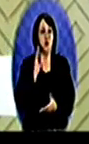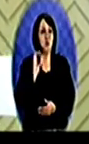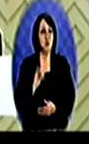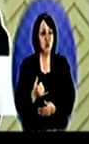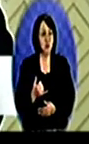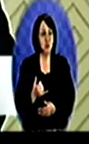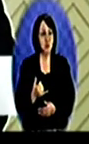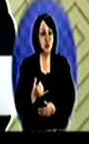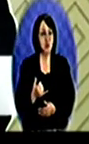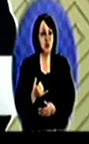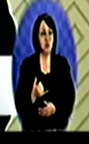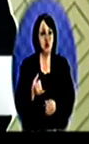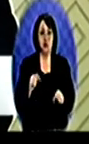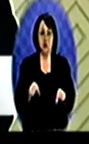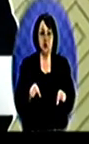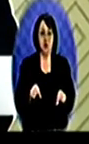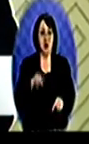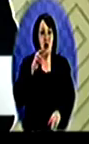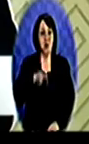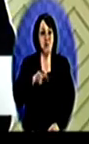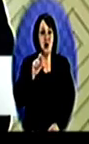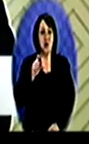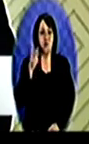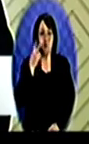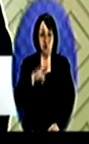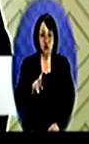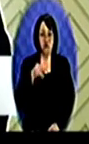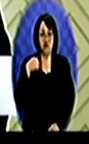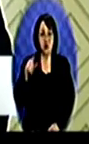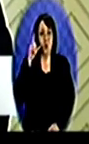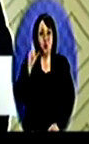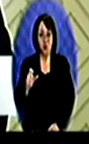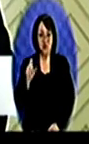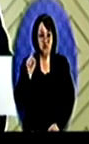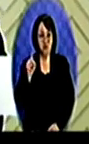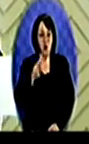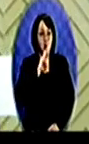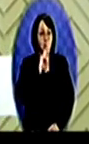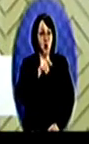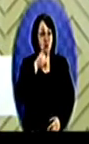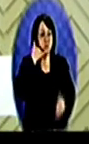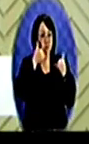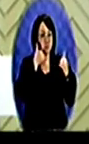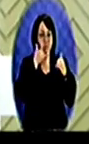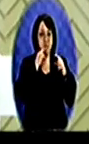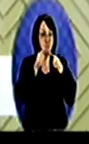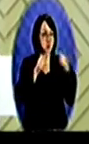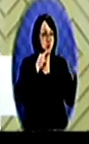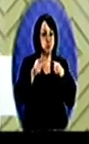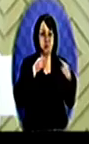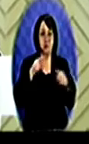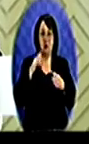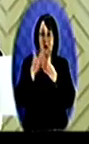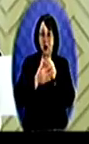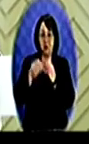өнөөдөр им инх холд гэдэг хүний заавраар утасны цохилтоор авлигатай тэмц газар